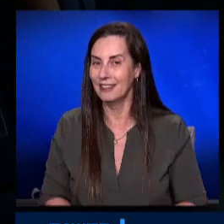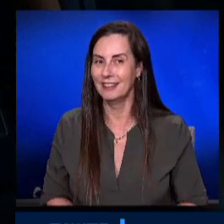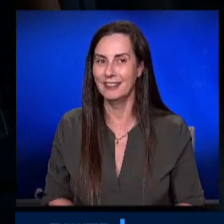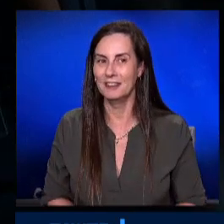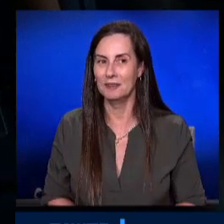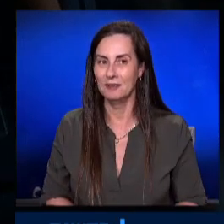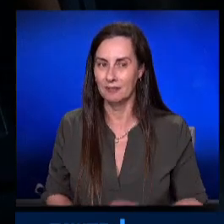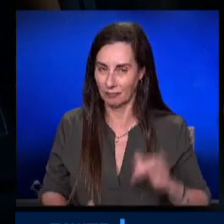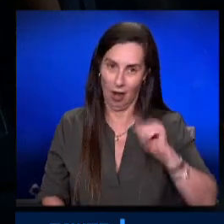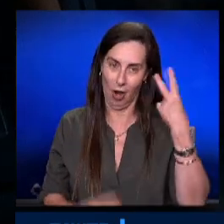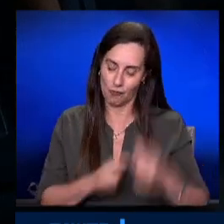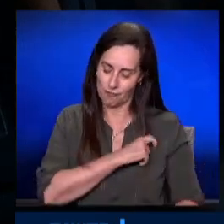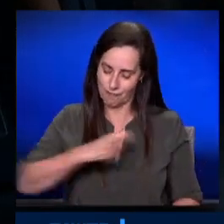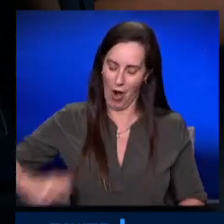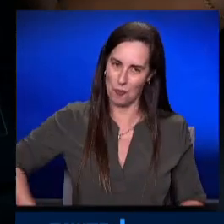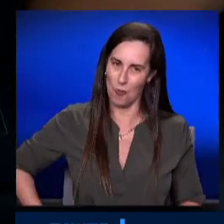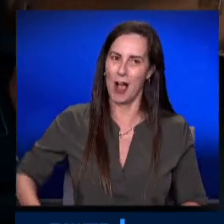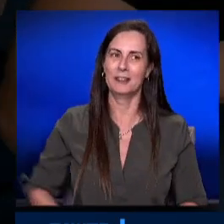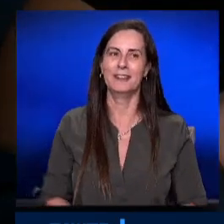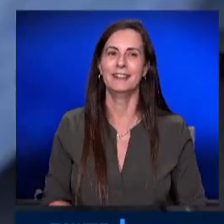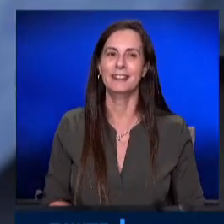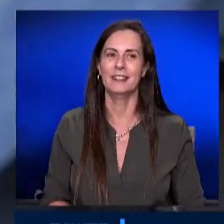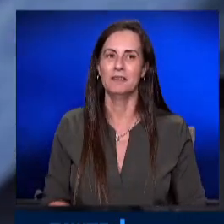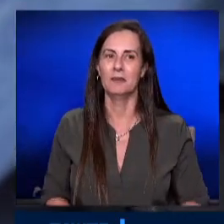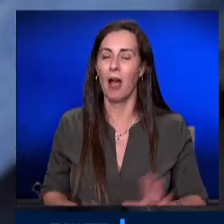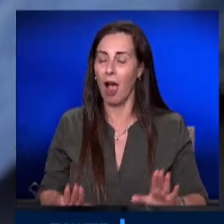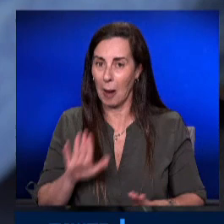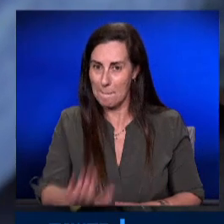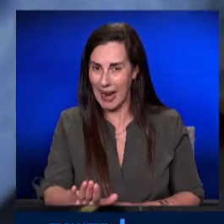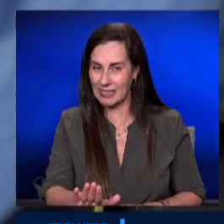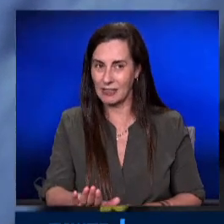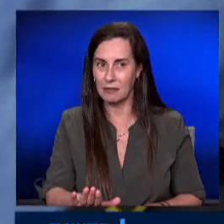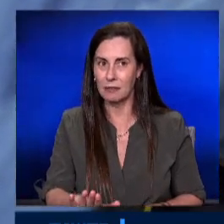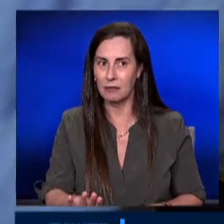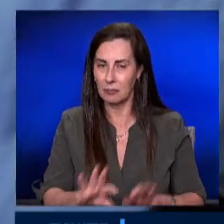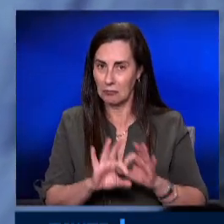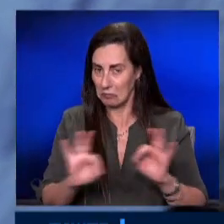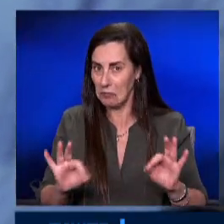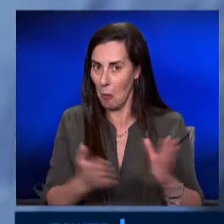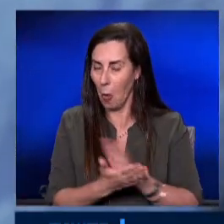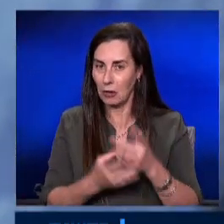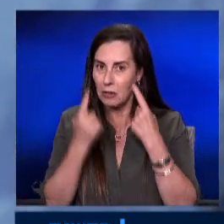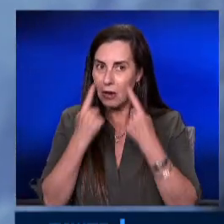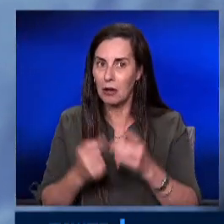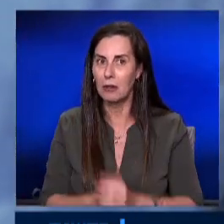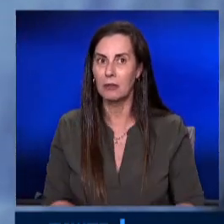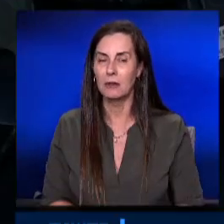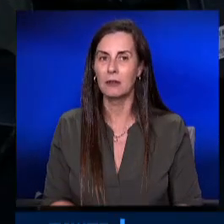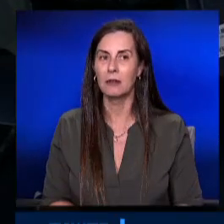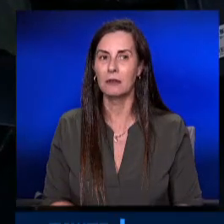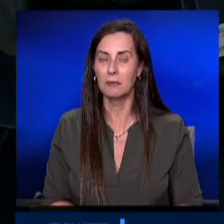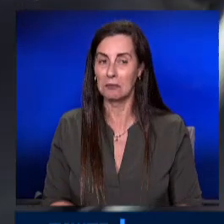נכנסים, חגורה. הכי חשוב, בעיקרון, רק לחיצה על הברקס והאוטו אמור להיות מוכן לפעולה, בואו נראה.